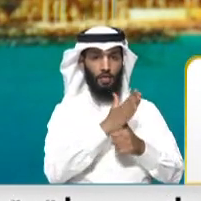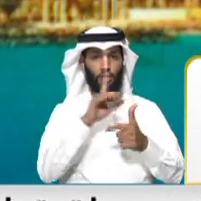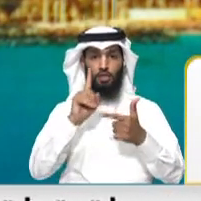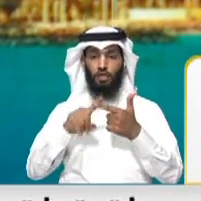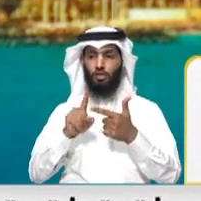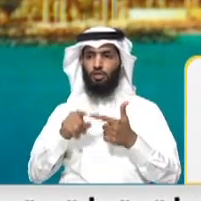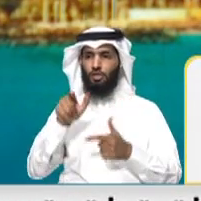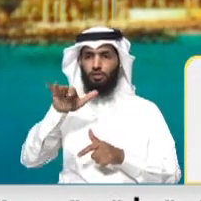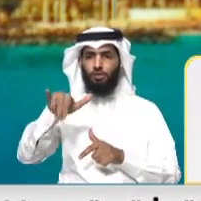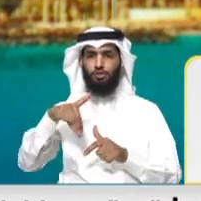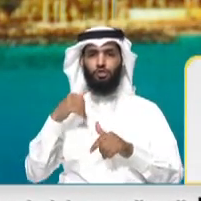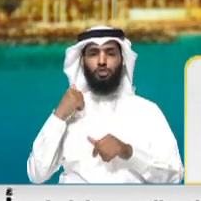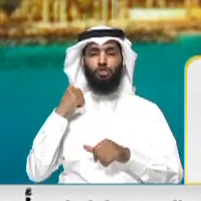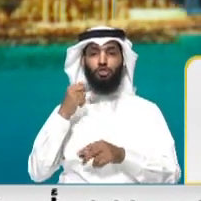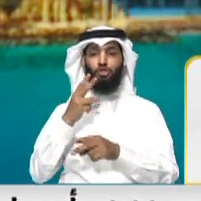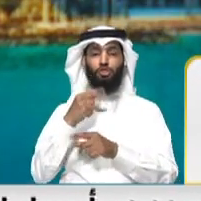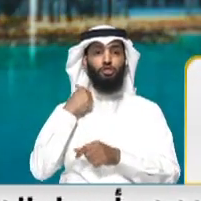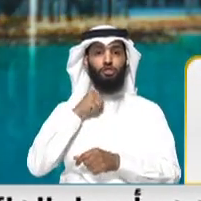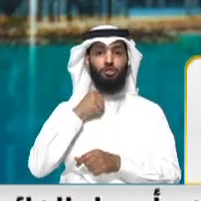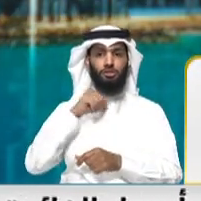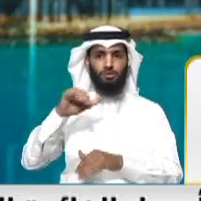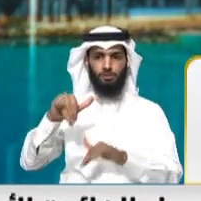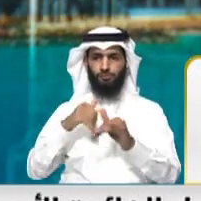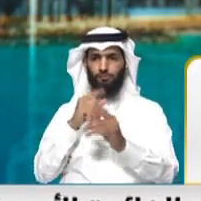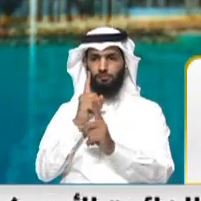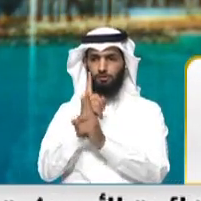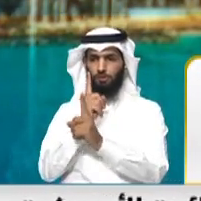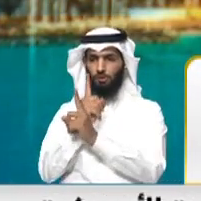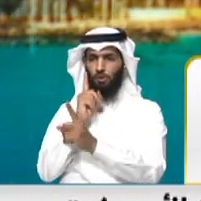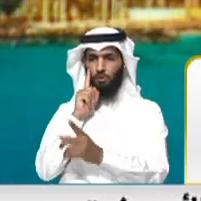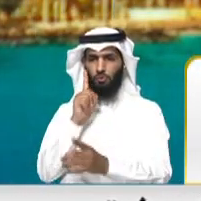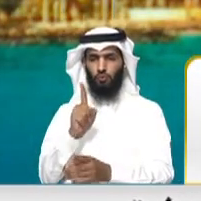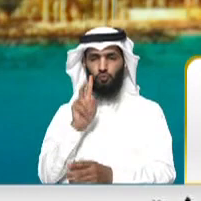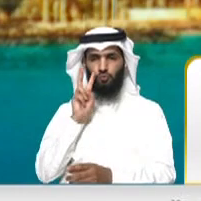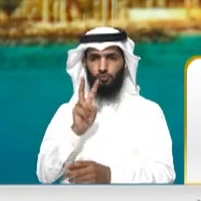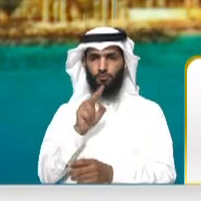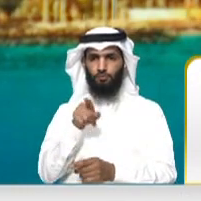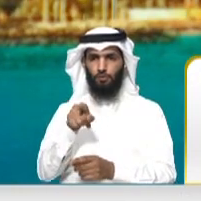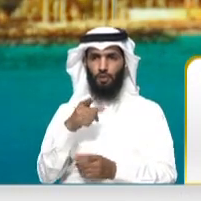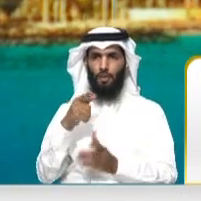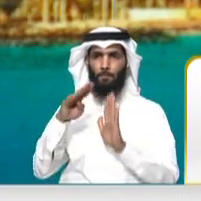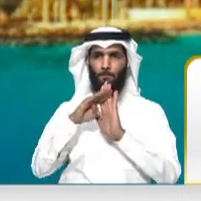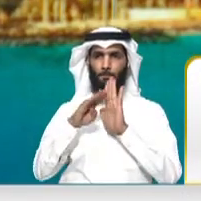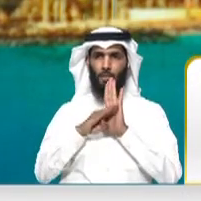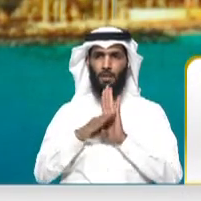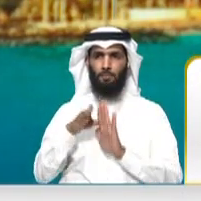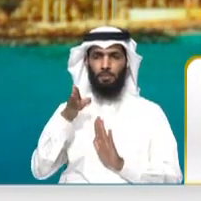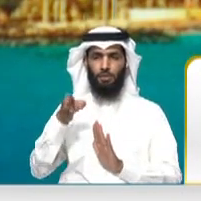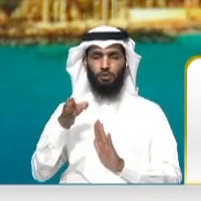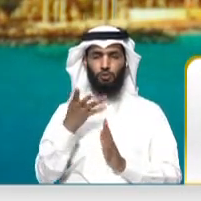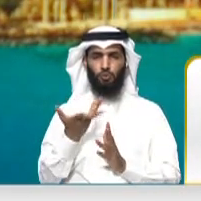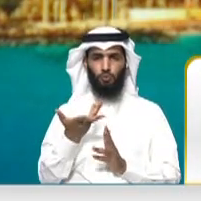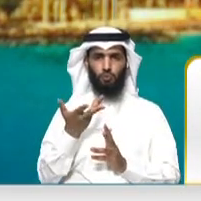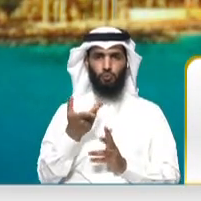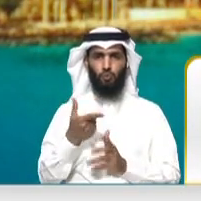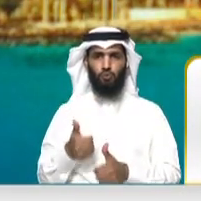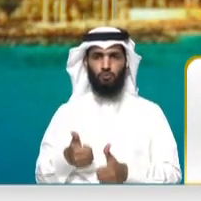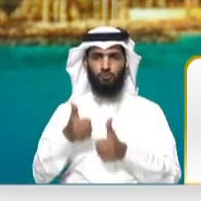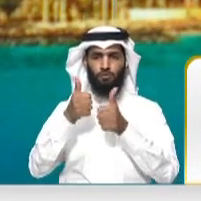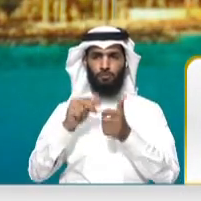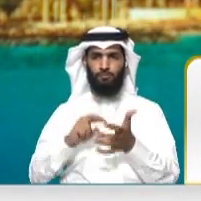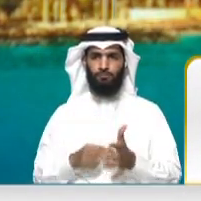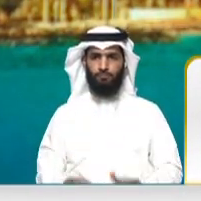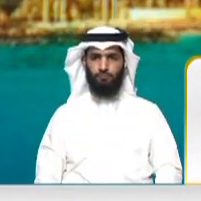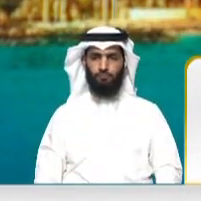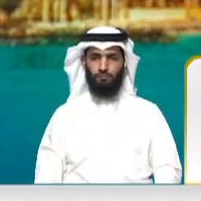إلى معهد سعود الناصر الصباح الدبلوماسي الكويتي للاطلاع على برامجهم التدريبية والتأهيلية